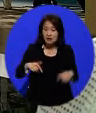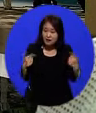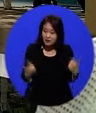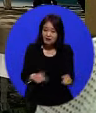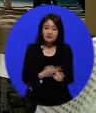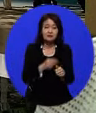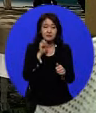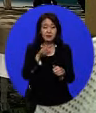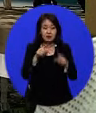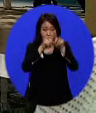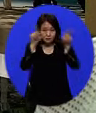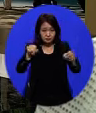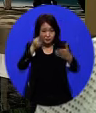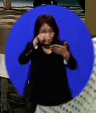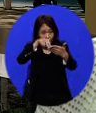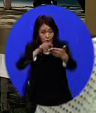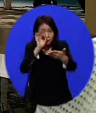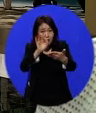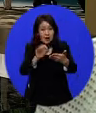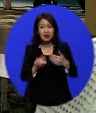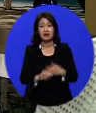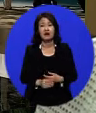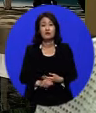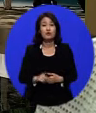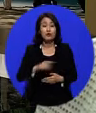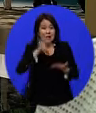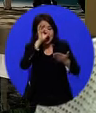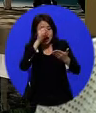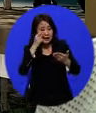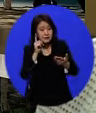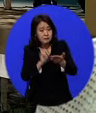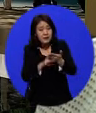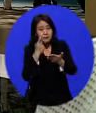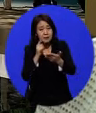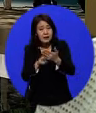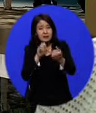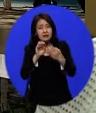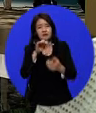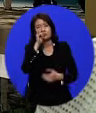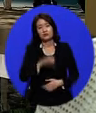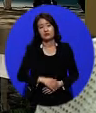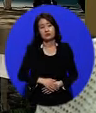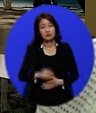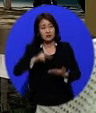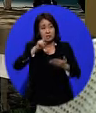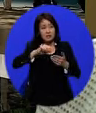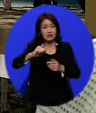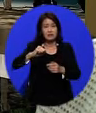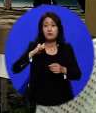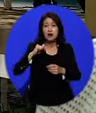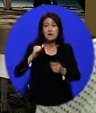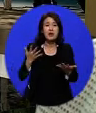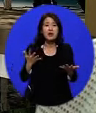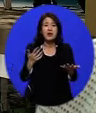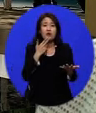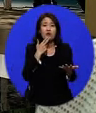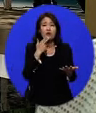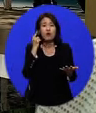말씀하세요. 그 지문을 잘 읽어봐. 그 안에 너가 찾고자 하는 해답이 다 있어. 그걸 읽어낼 힘이 없는 거예요.